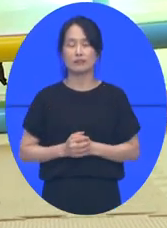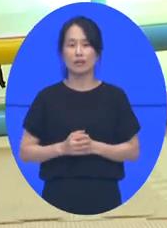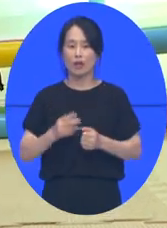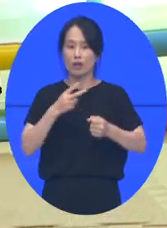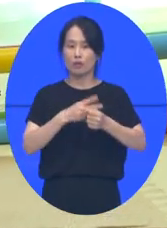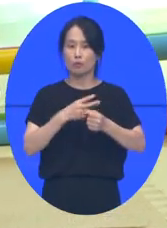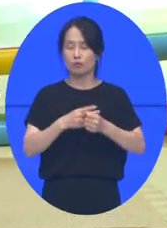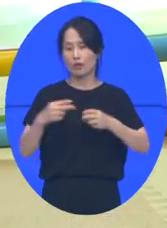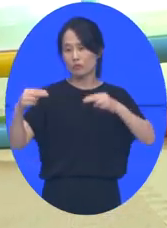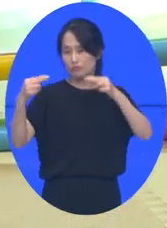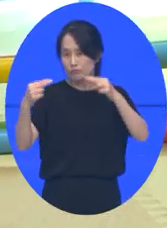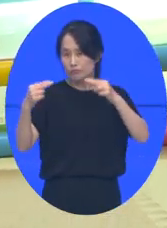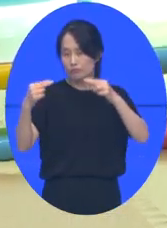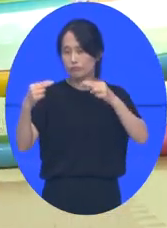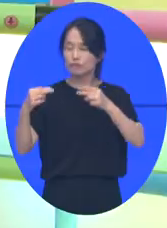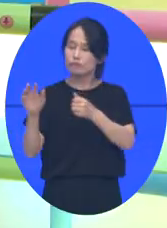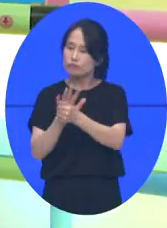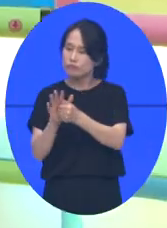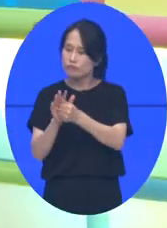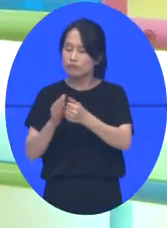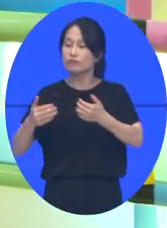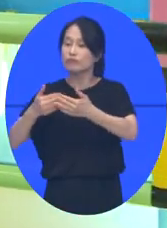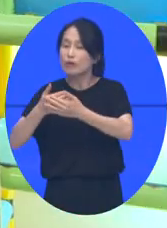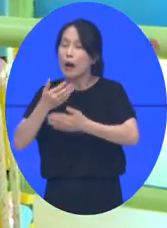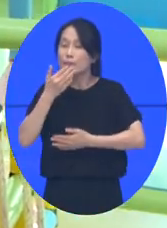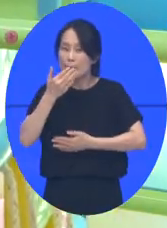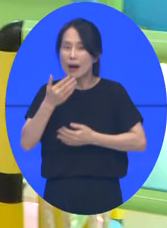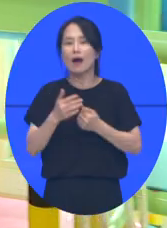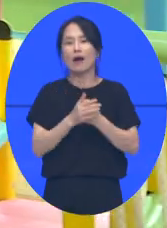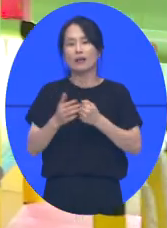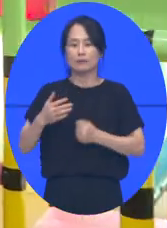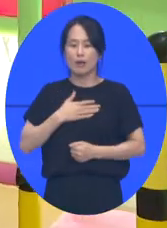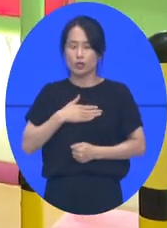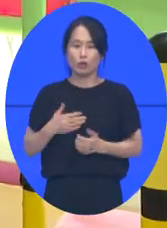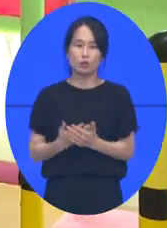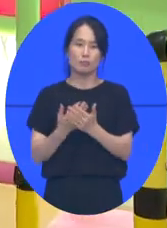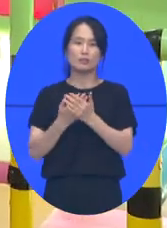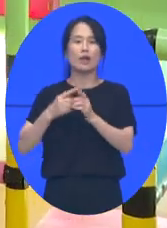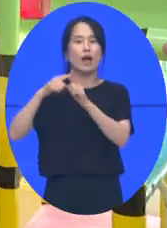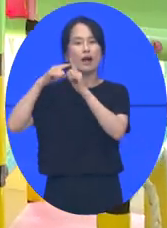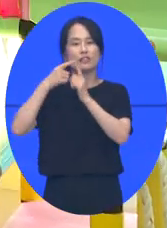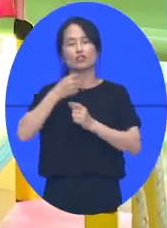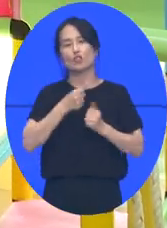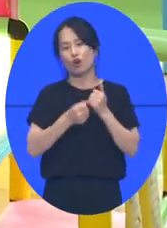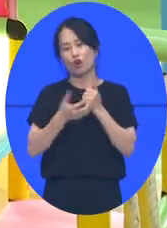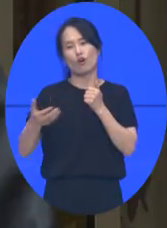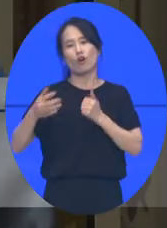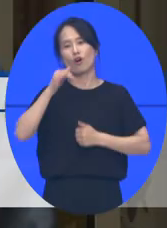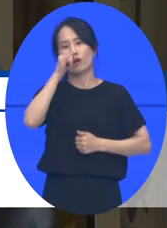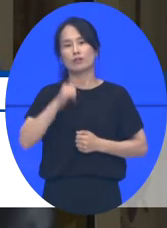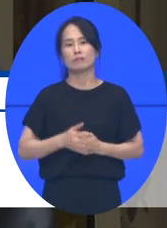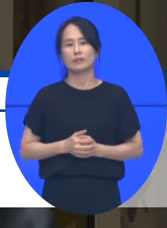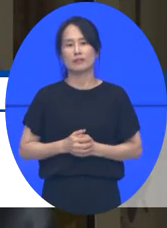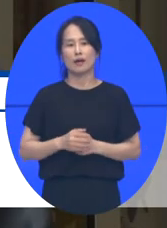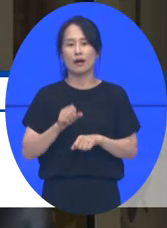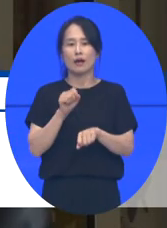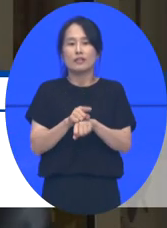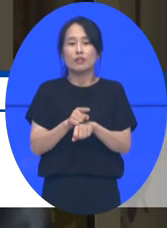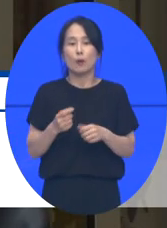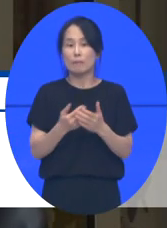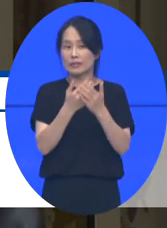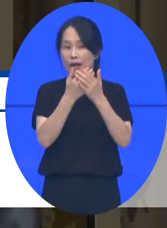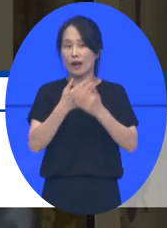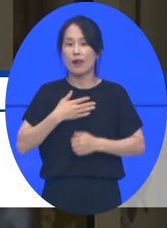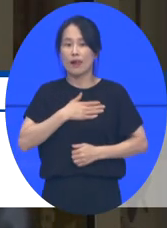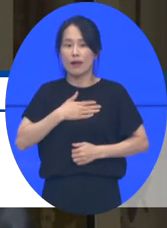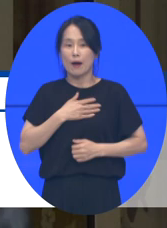눈을 맞추면서 표정을 읽고 안아줄 수 있기 때문에 아이의 정서 발달에 긍정적인 영향을 미칩니다. 인성 발달과 인지